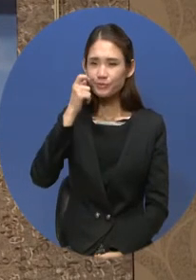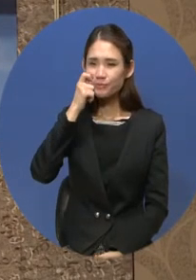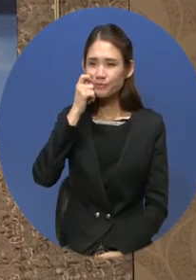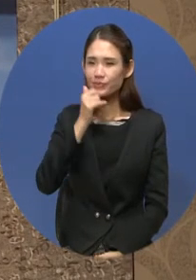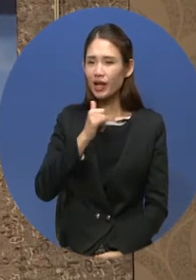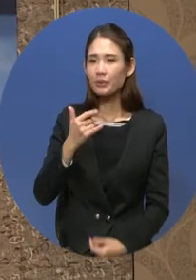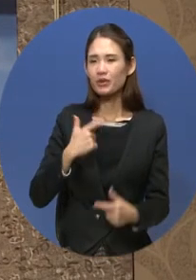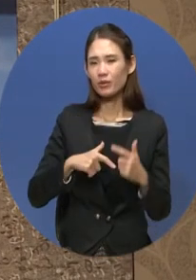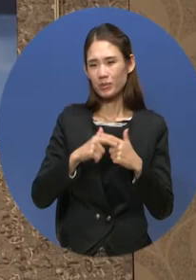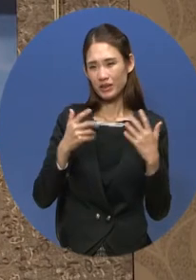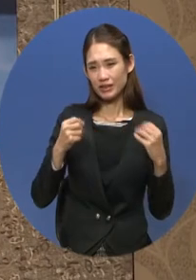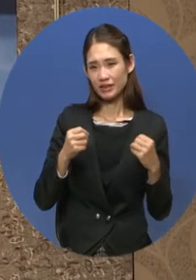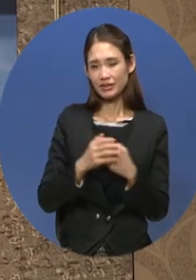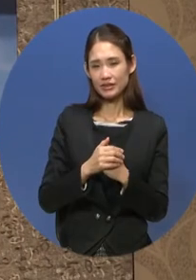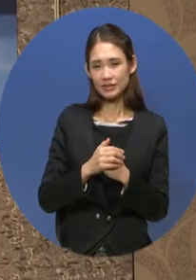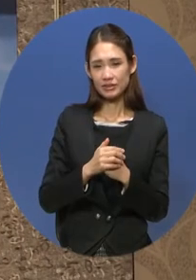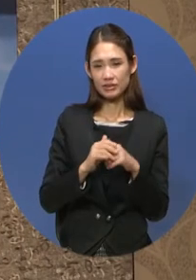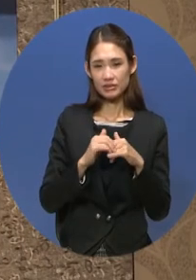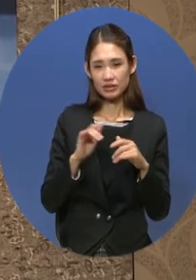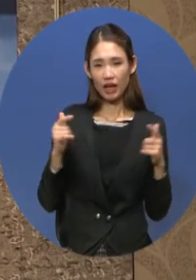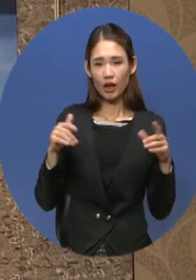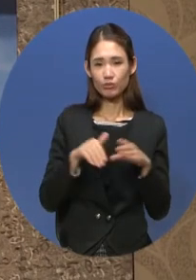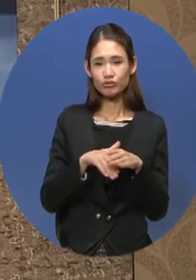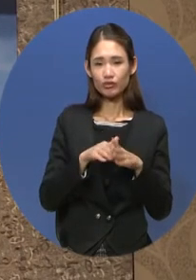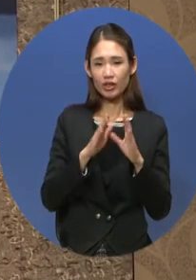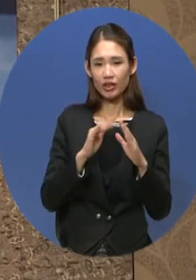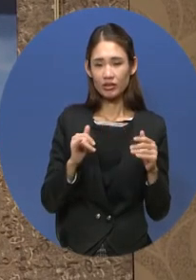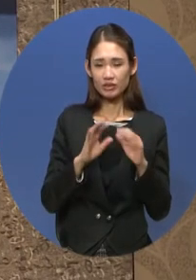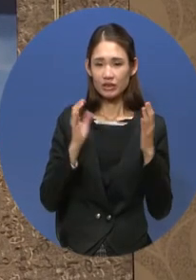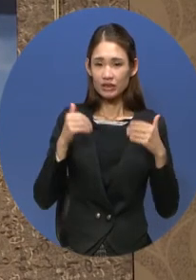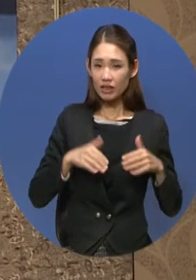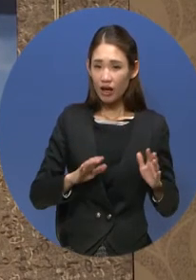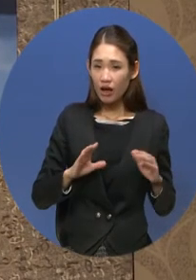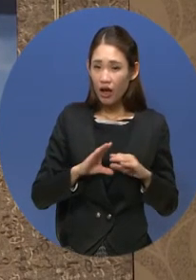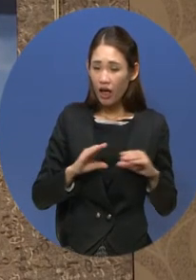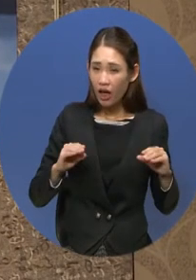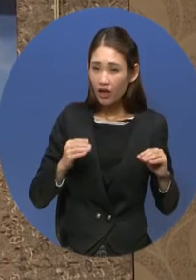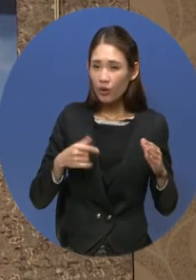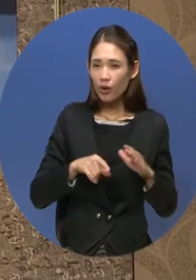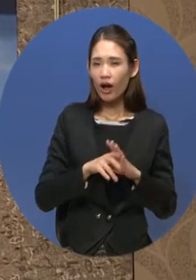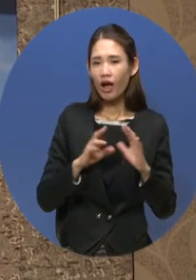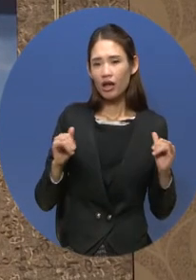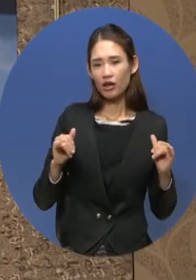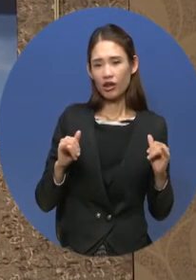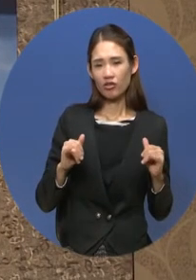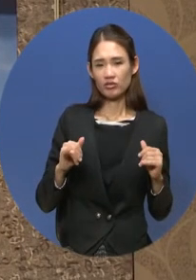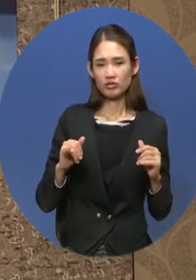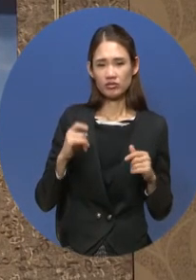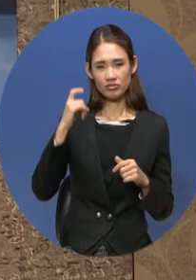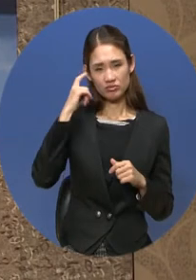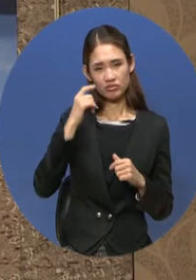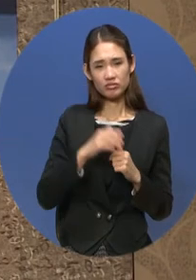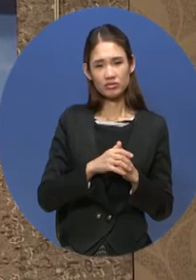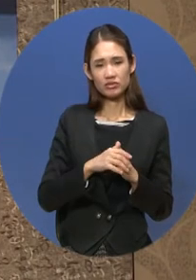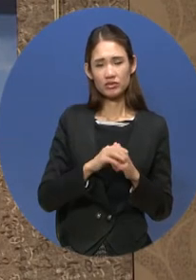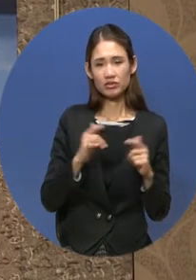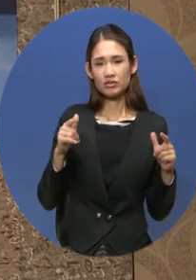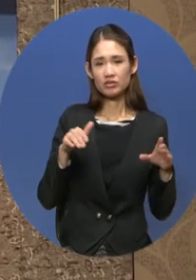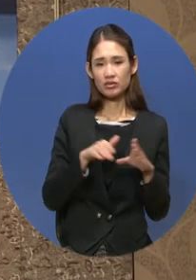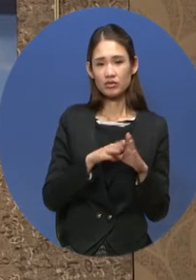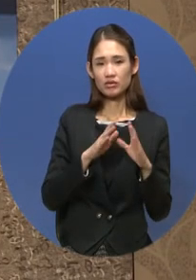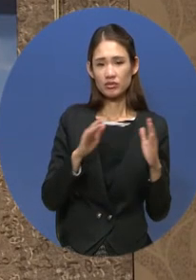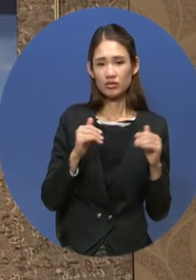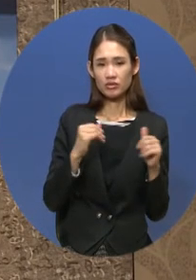봐요. 그리고 사실은 다문화 가족들이 저출산을 해결하는 해결사라고 보시면 돼요. 우리 그렇겠네요. 다문화